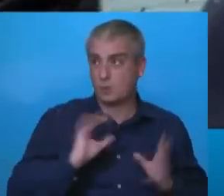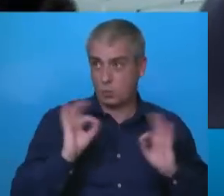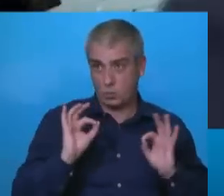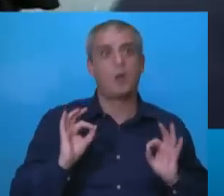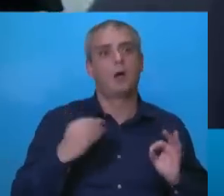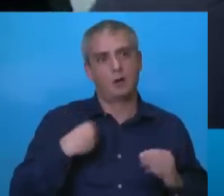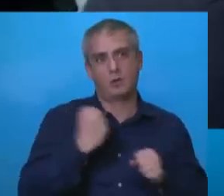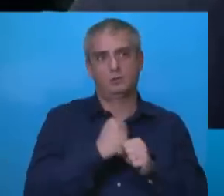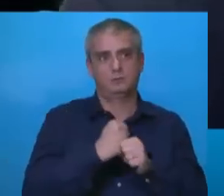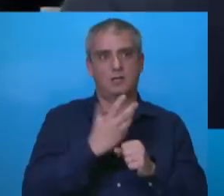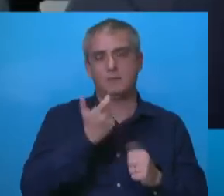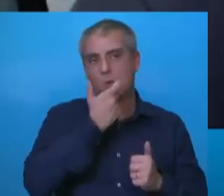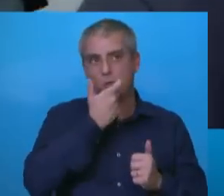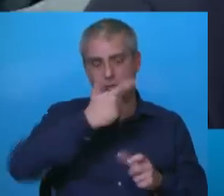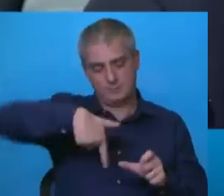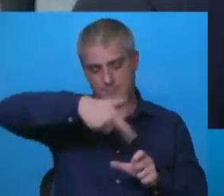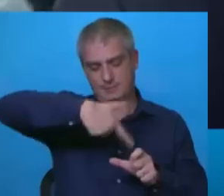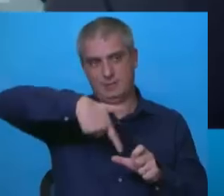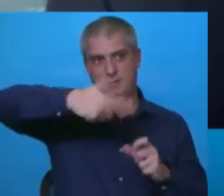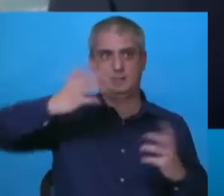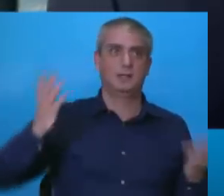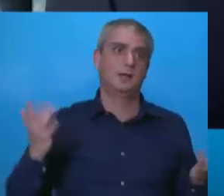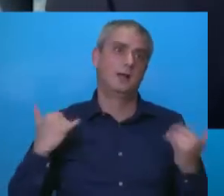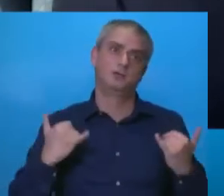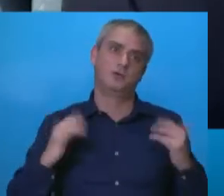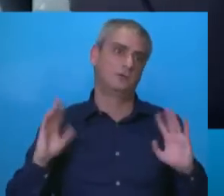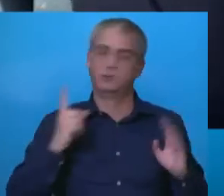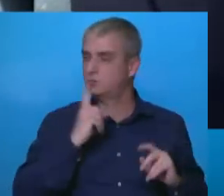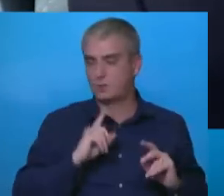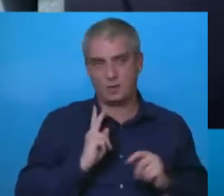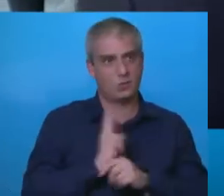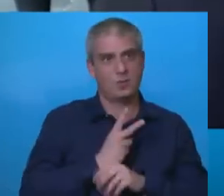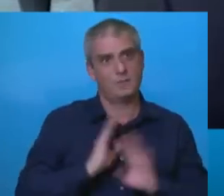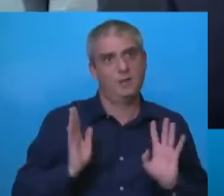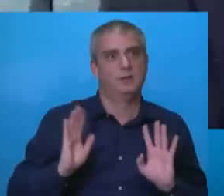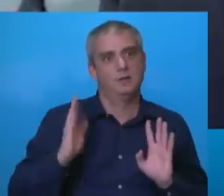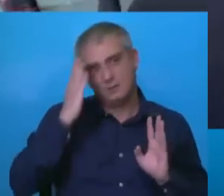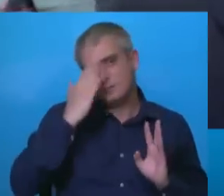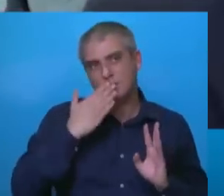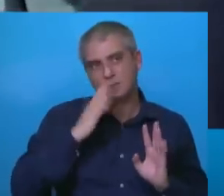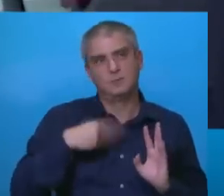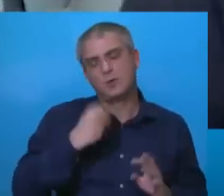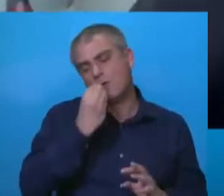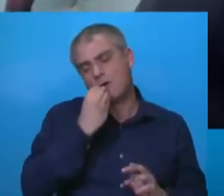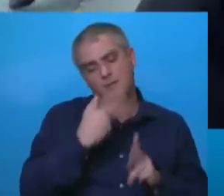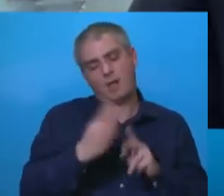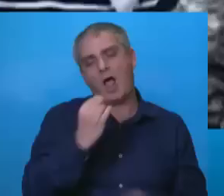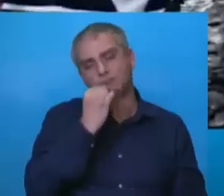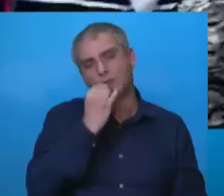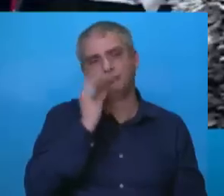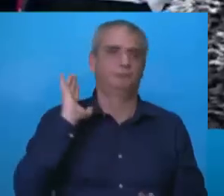הייתי עושה אותם עם עוגות במיקסר. אבל עכשיו שיש לי סוכר, הוא נורמל, תודה לאל, אני אוכלת אותם